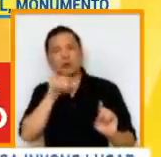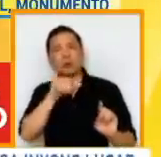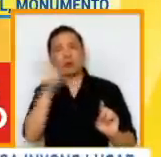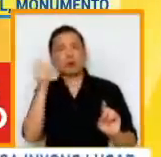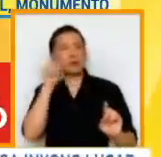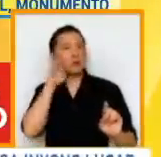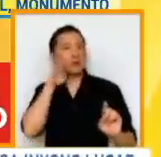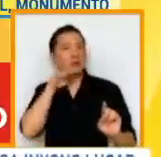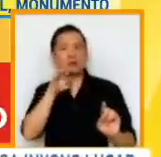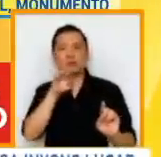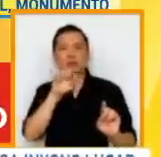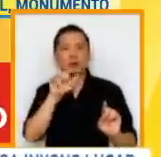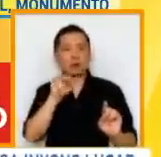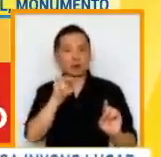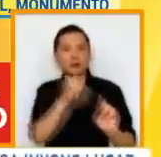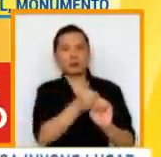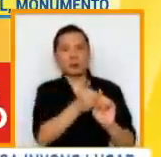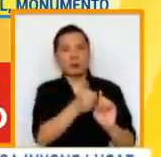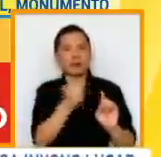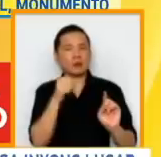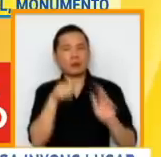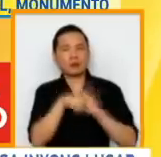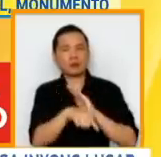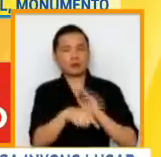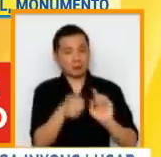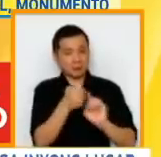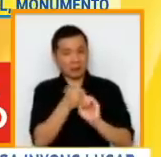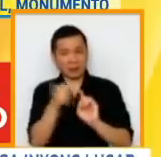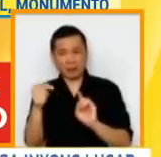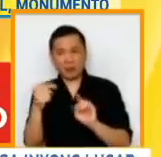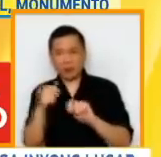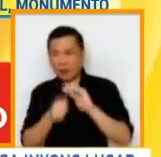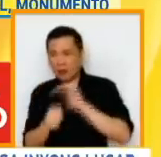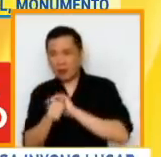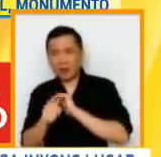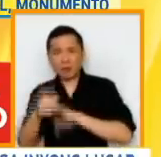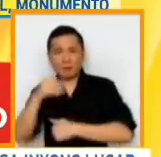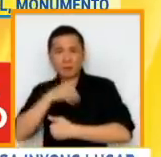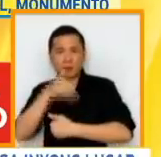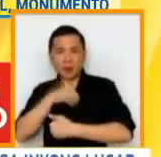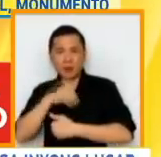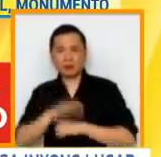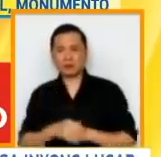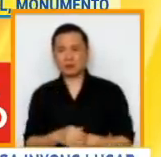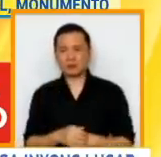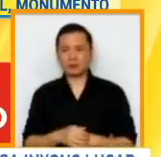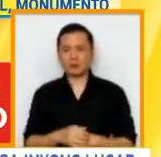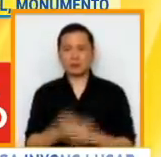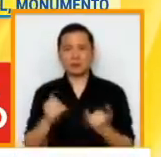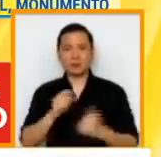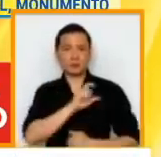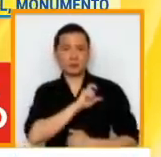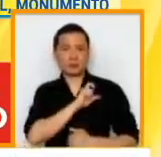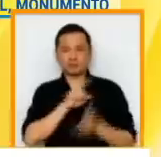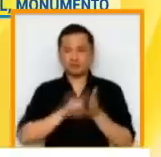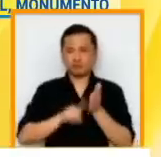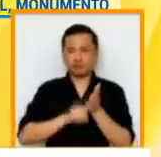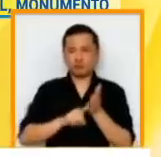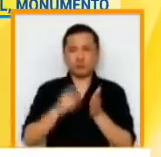Cuenca. Nakapagtago raw si Ryan sa isang bangko noong mga oras na iyon. Inaalam pa ng mga pulis ang motibo ng suspect.